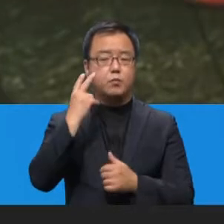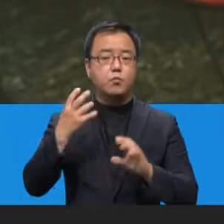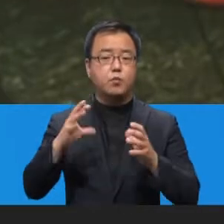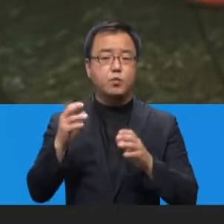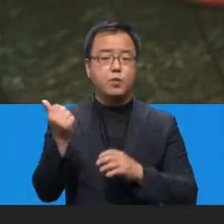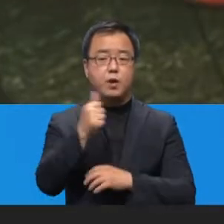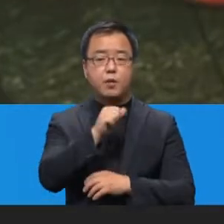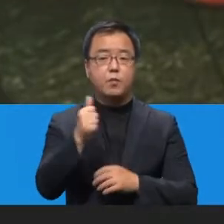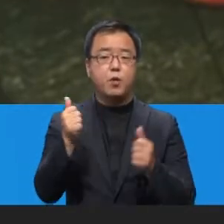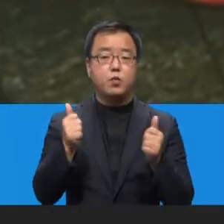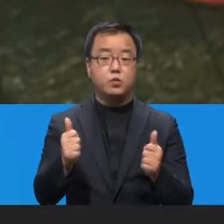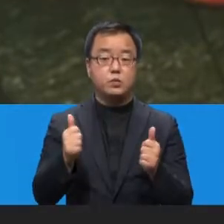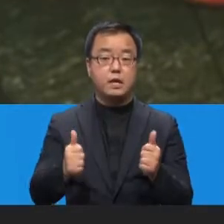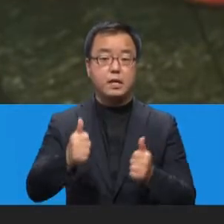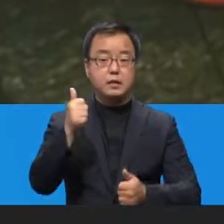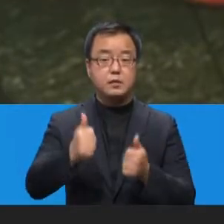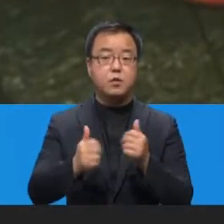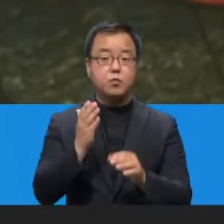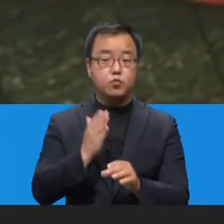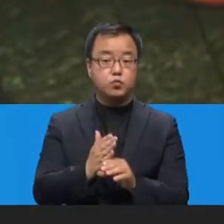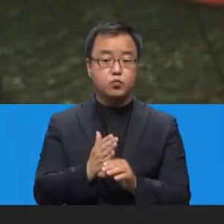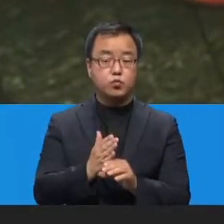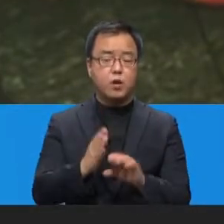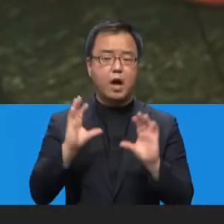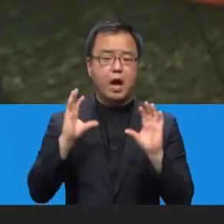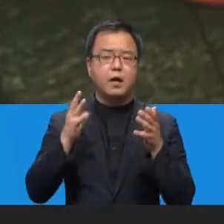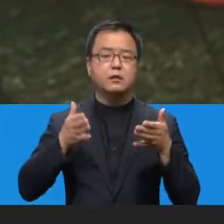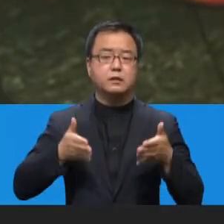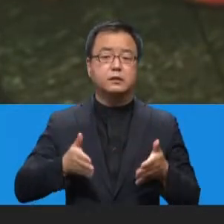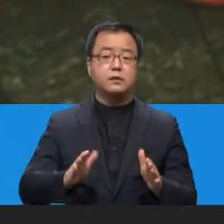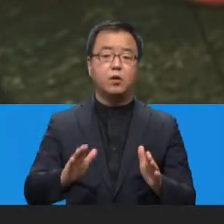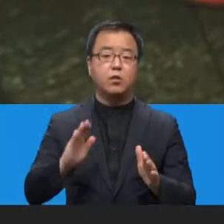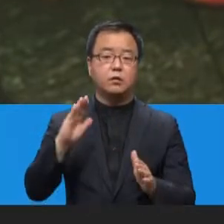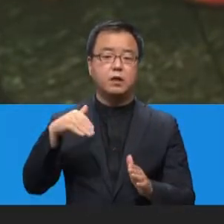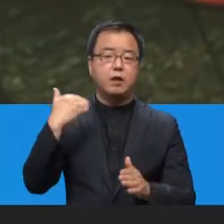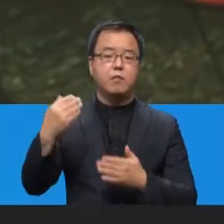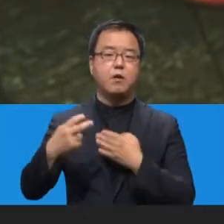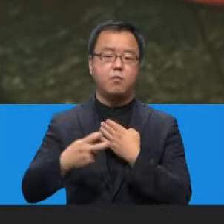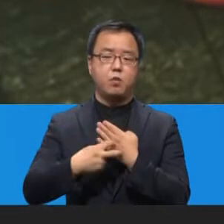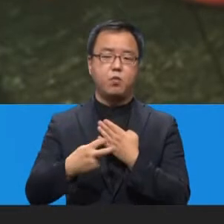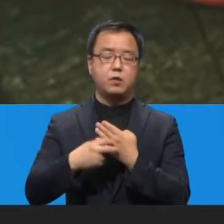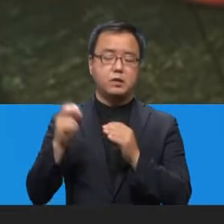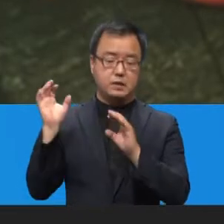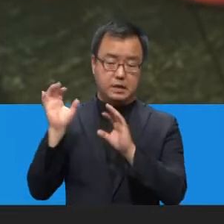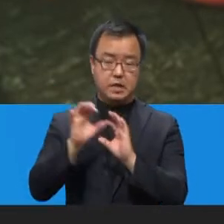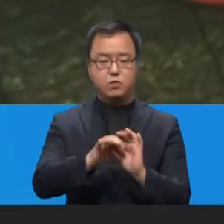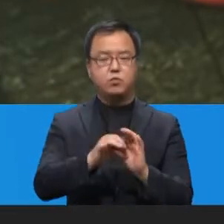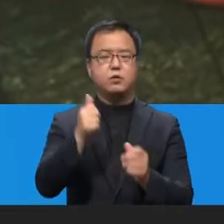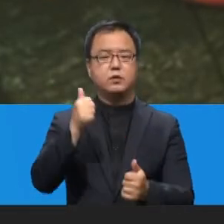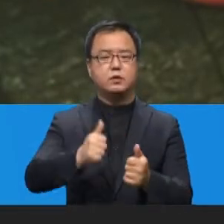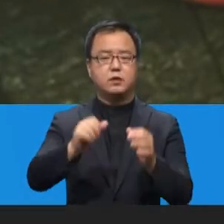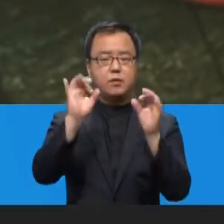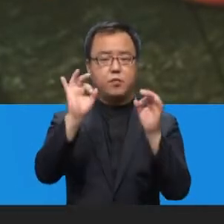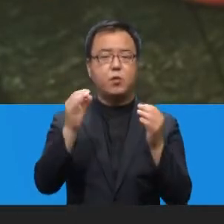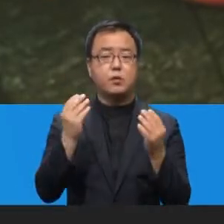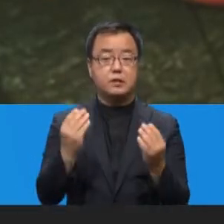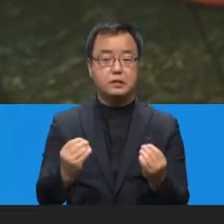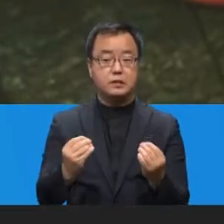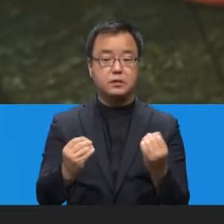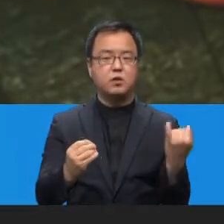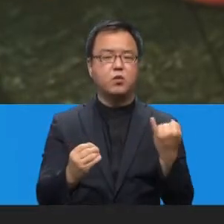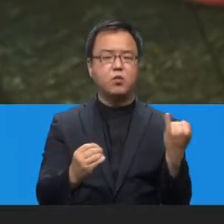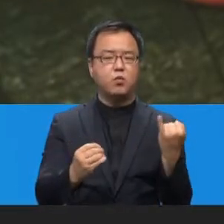아이를 출산하고 병원에서 다시 이어서 시험을 마친 한 여성의 이야기 가 화제입니다 코라 시대